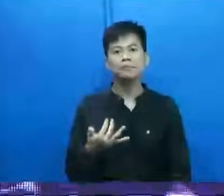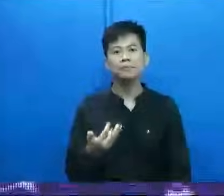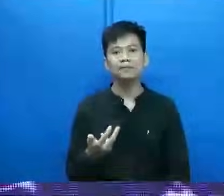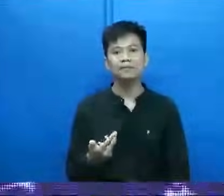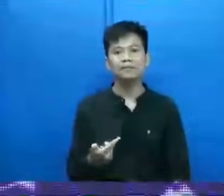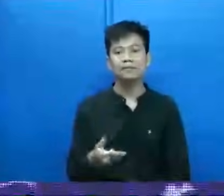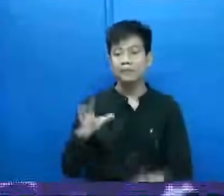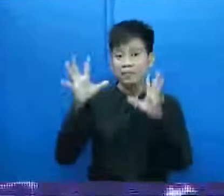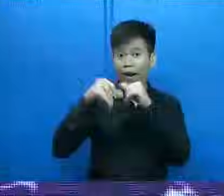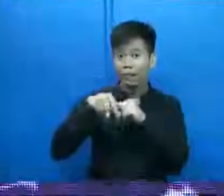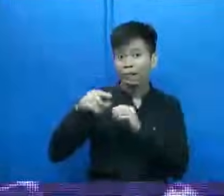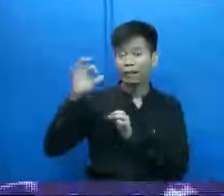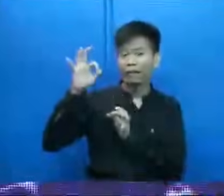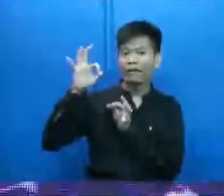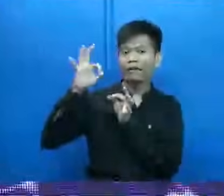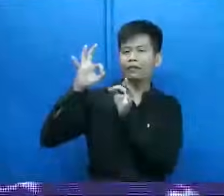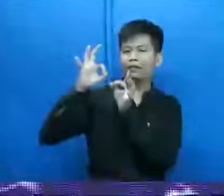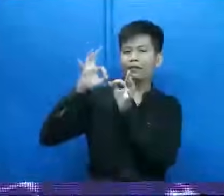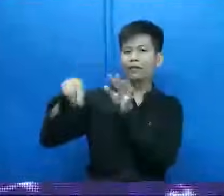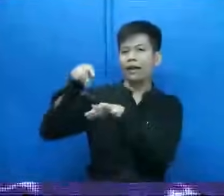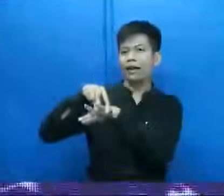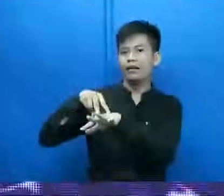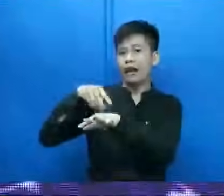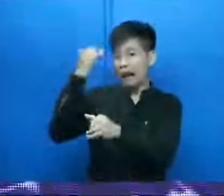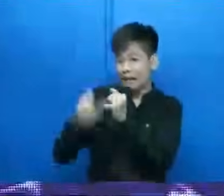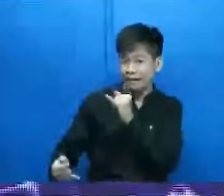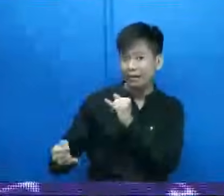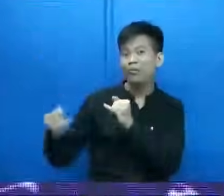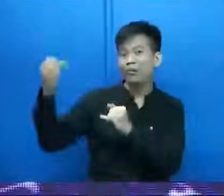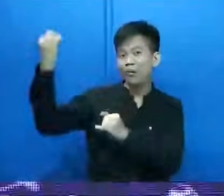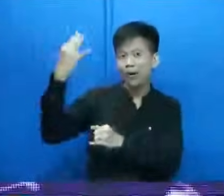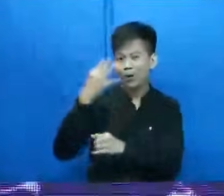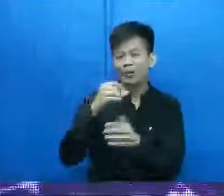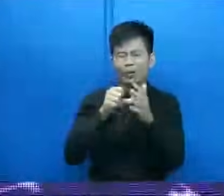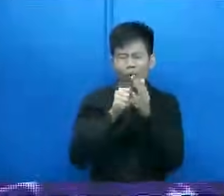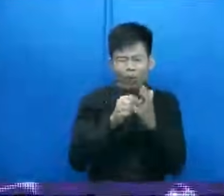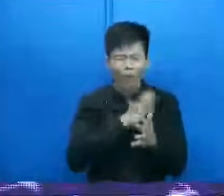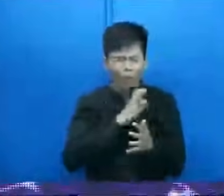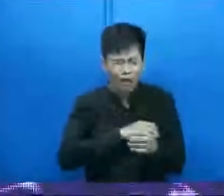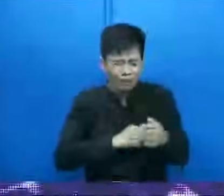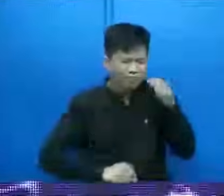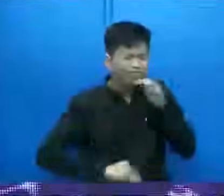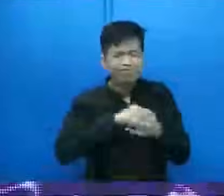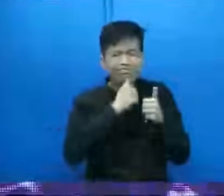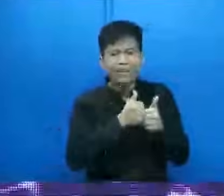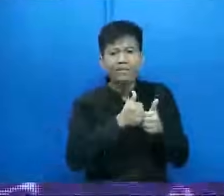Ya, ini malam kita mendekat ke akhir Ramadan. Tolong dimanfaatkan dengan baik. Saya titip satu